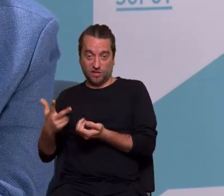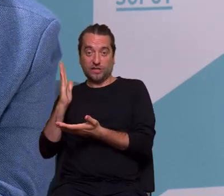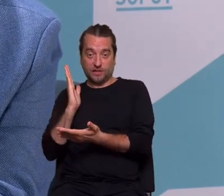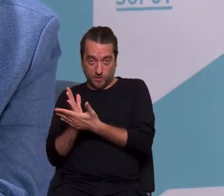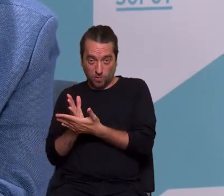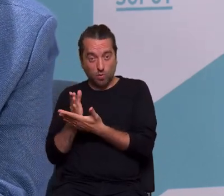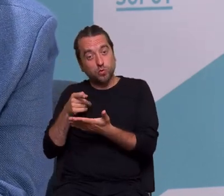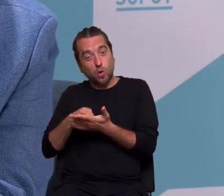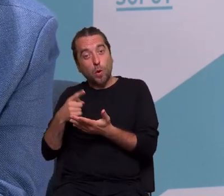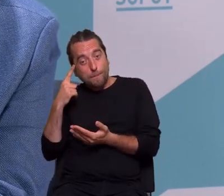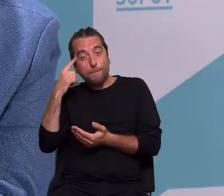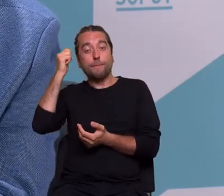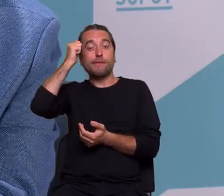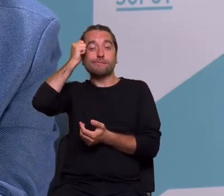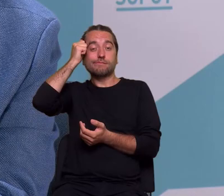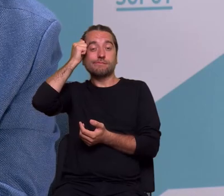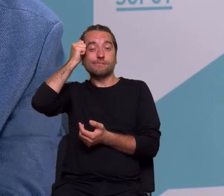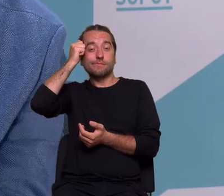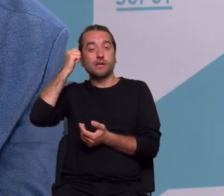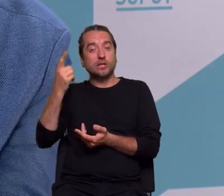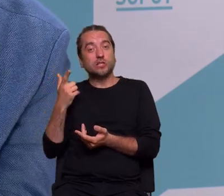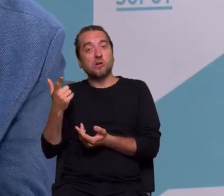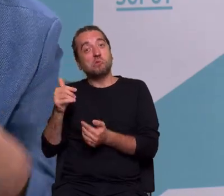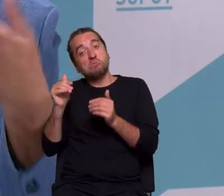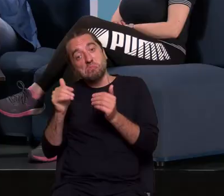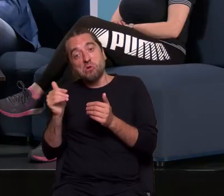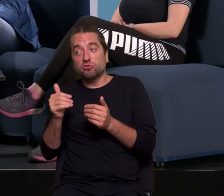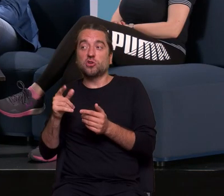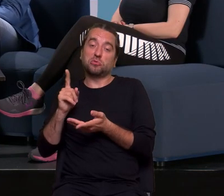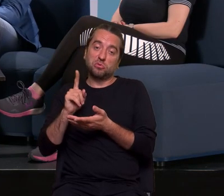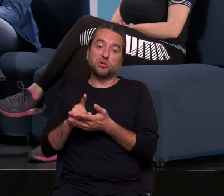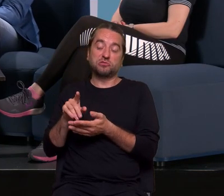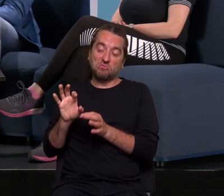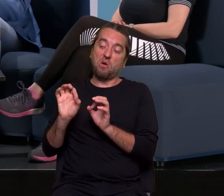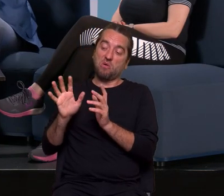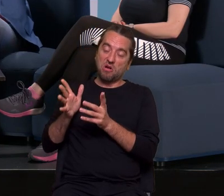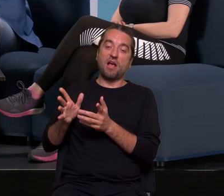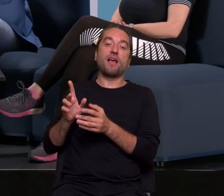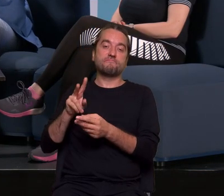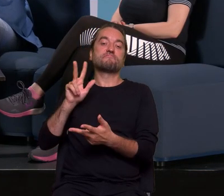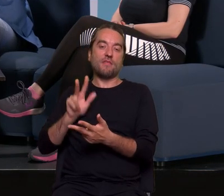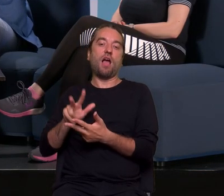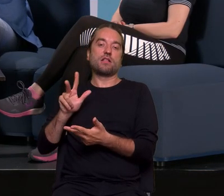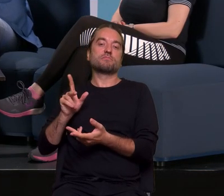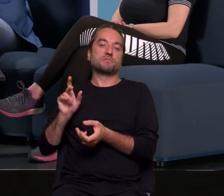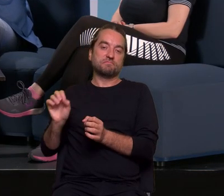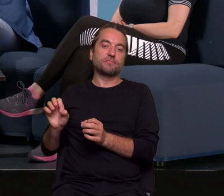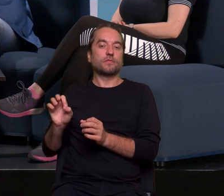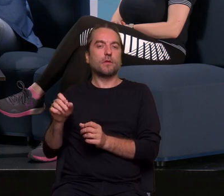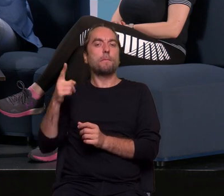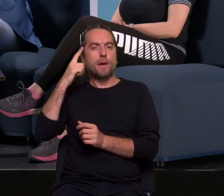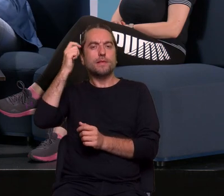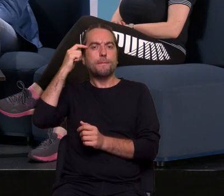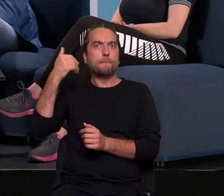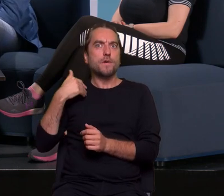taką pamiątką możliwą do przyjęcia, to znaczy taką, którą my jesteśmy gotowi zaakceptować, że pamiętamy, że